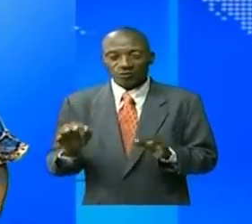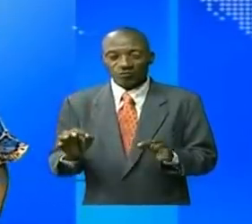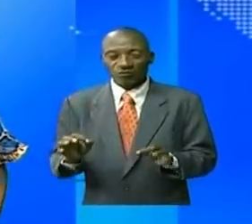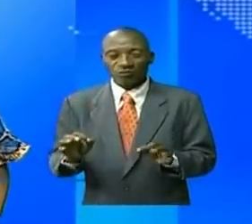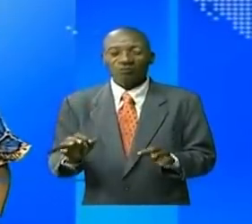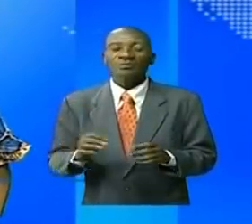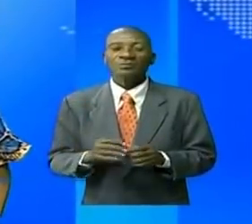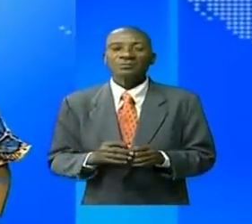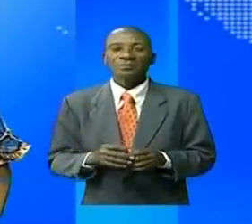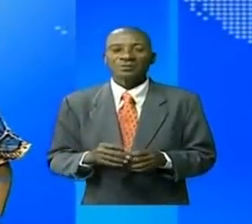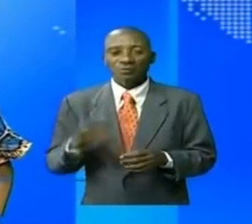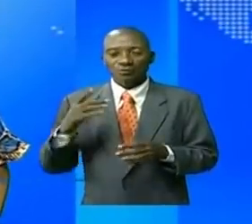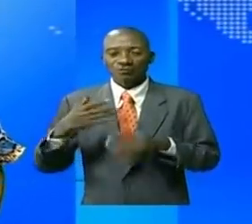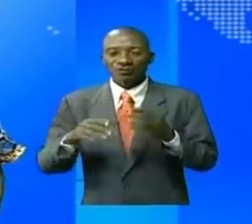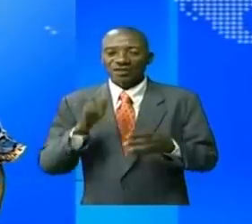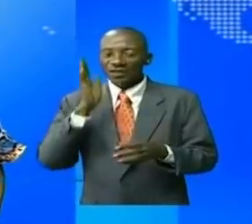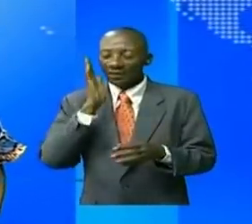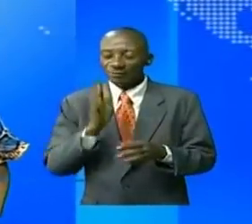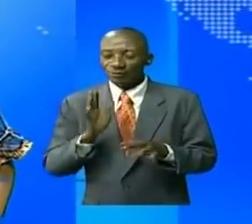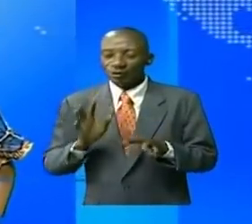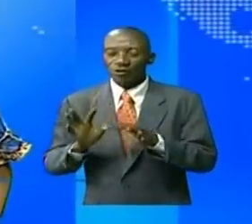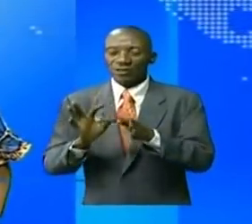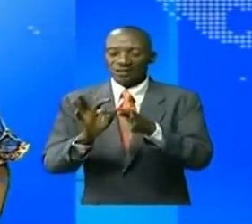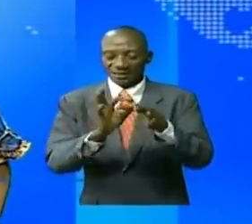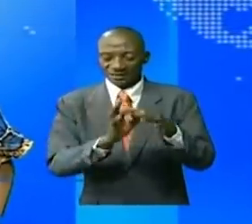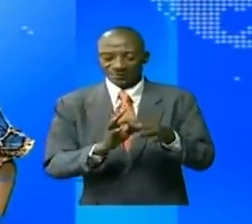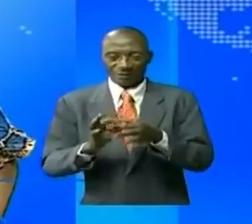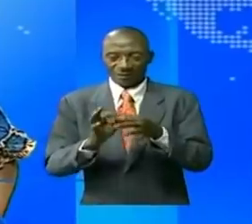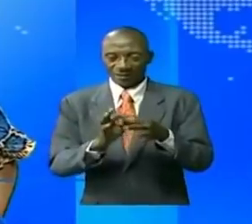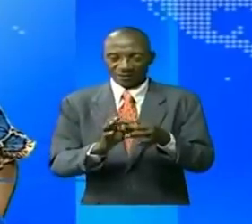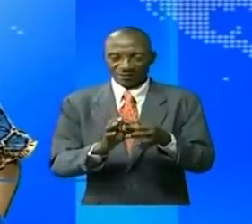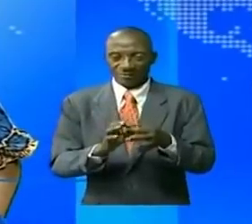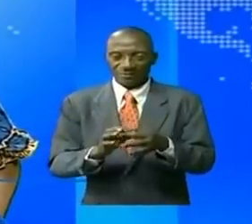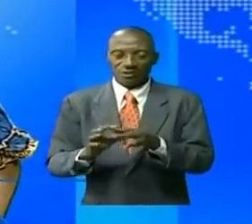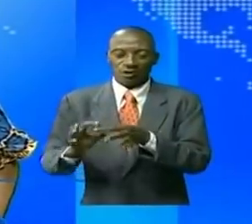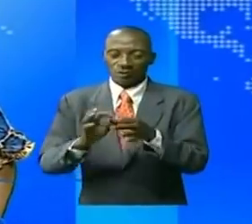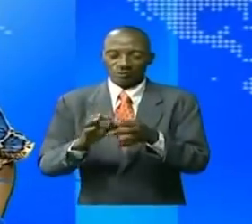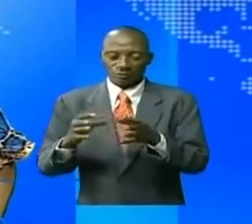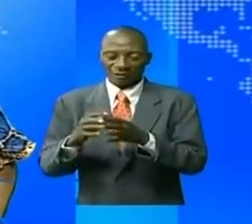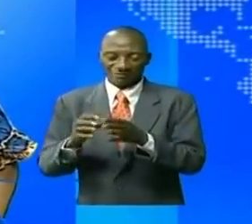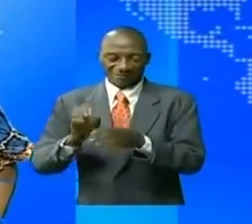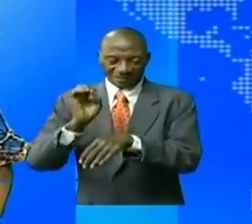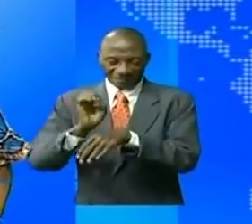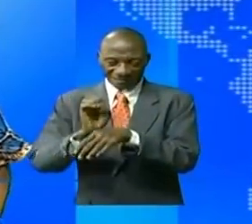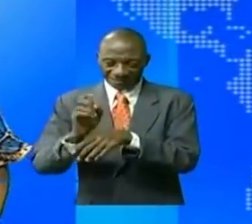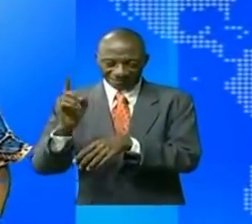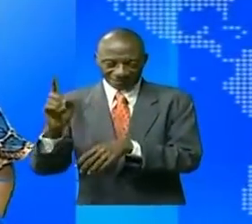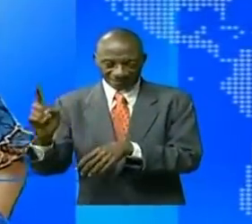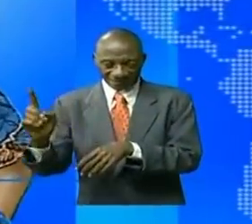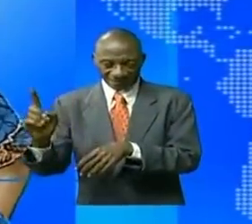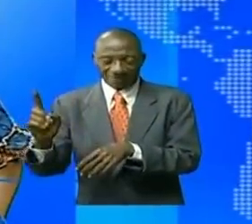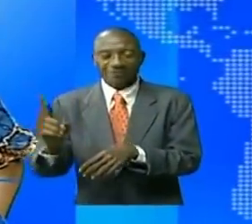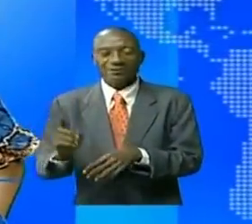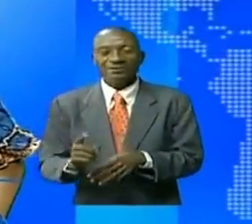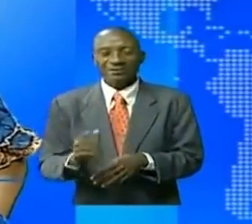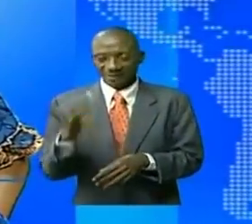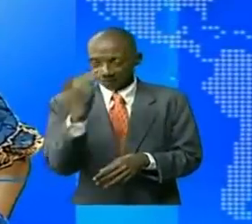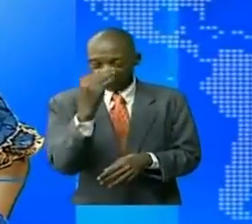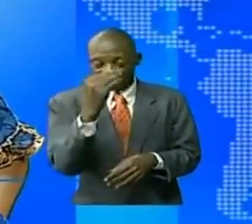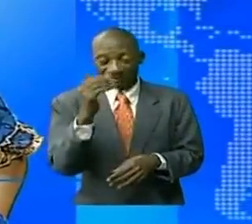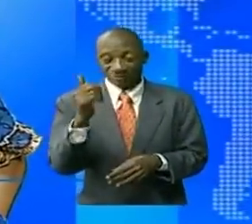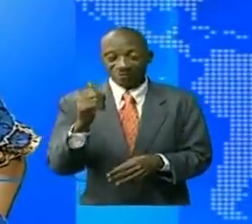pour l'entrepreneuriat au Congo en collaboration avec l'église Arche de l'Alliance de Massina. Les explications avec Sylvie